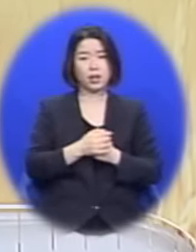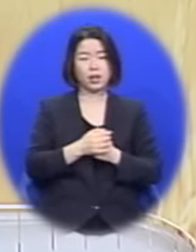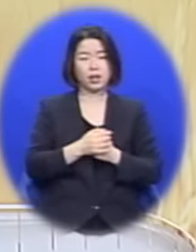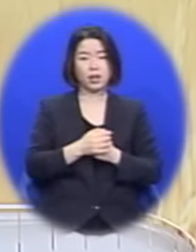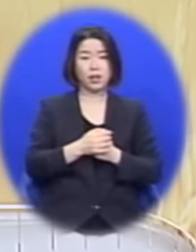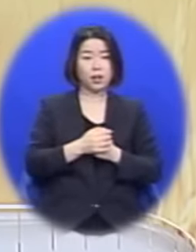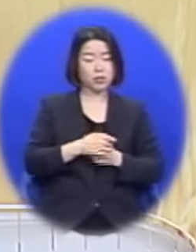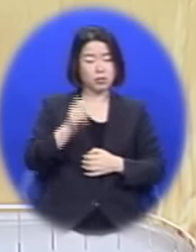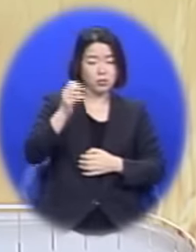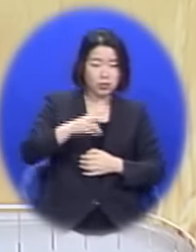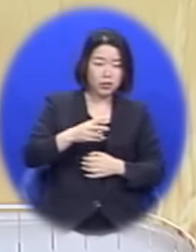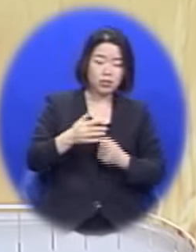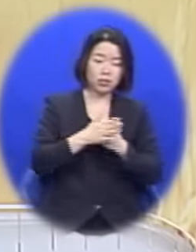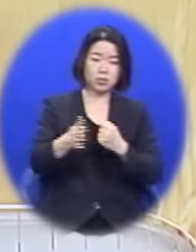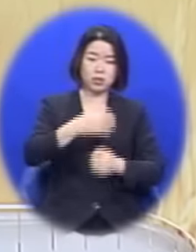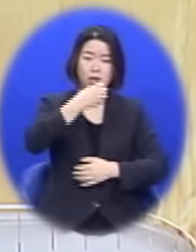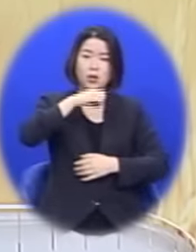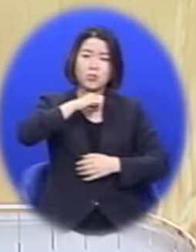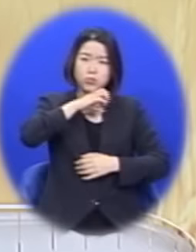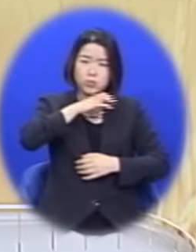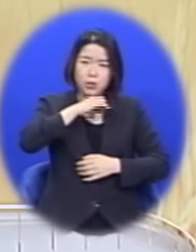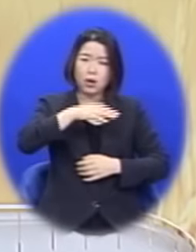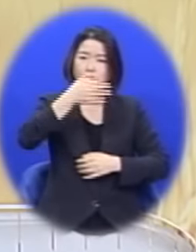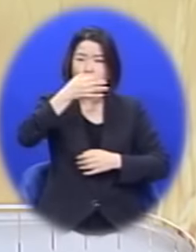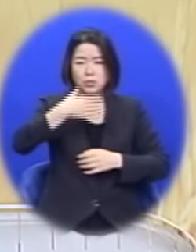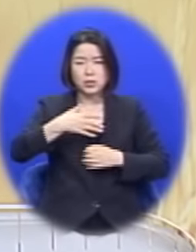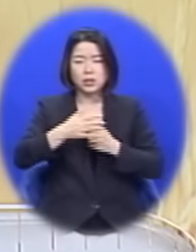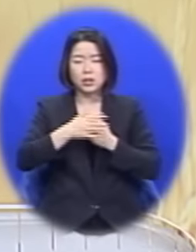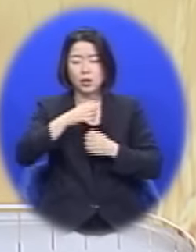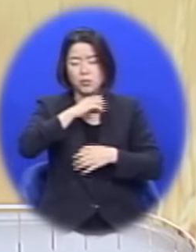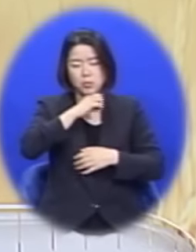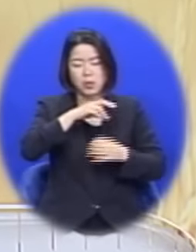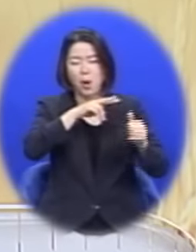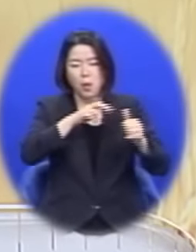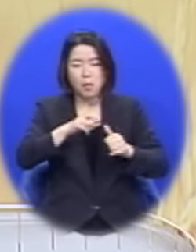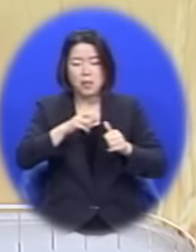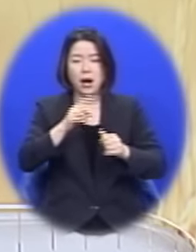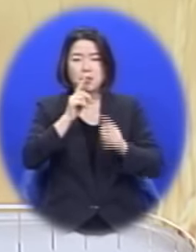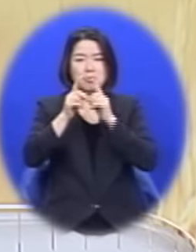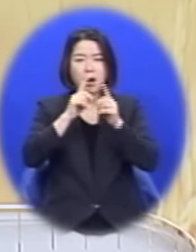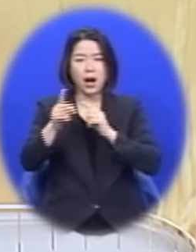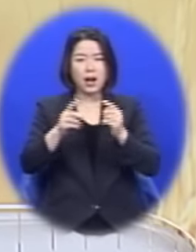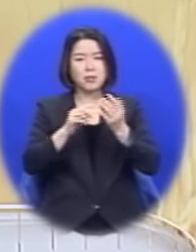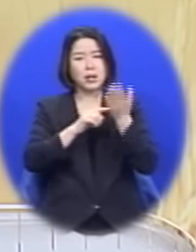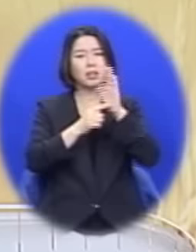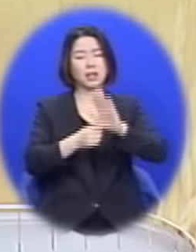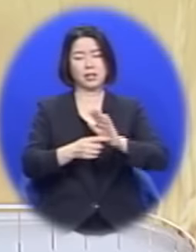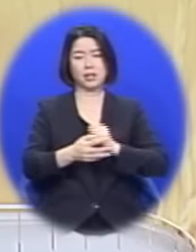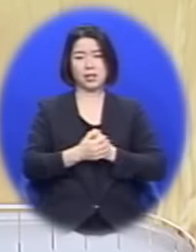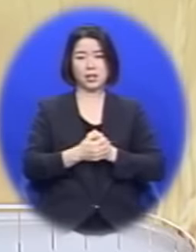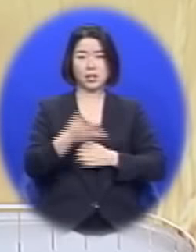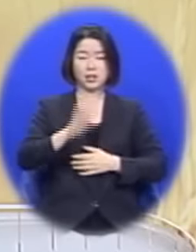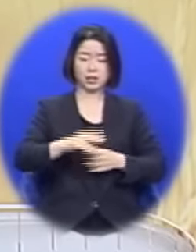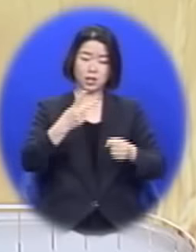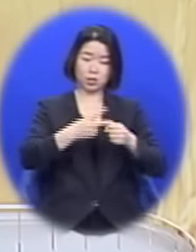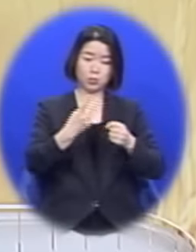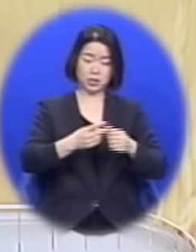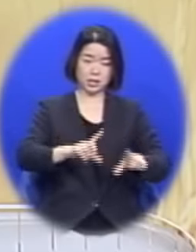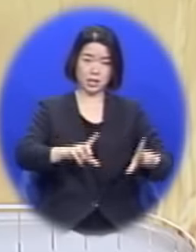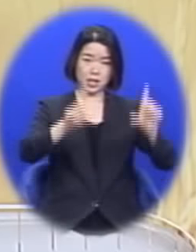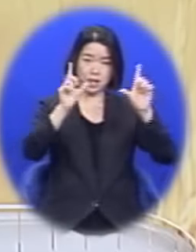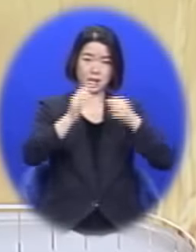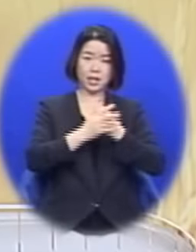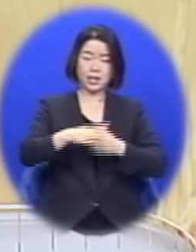죽겠다, 괴롭다, 불평과 원망도 나오고. 근데 두 번째 해 첫 열매, 여러분 첫